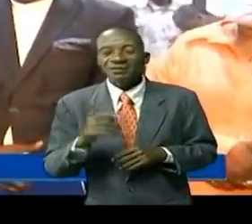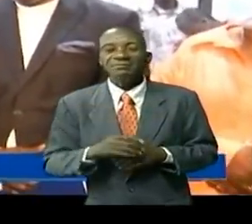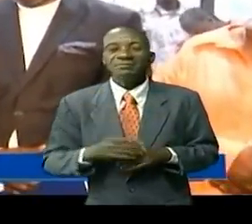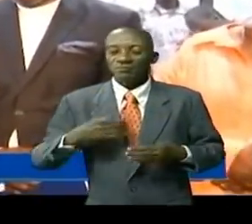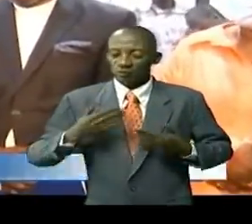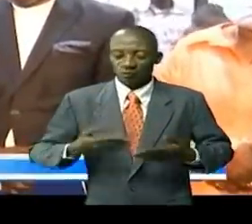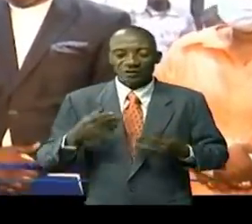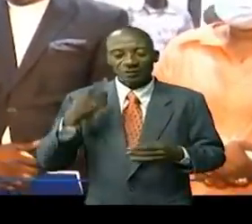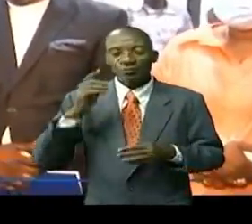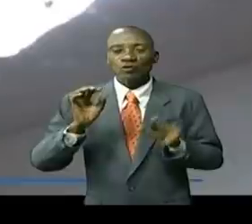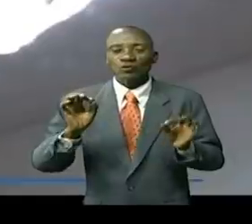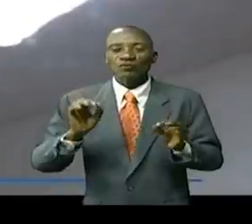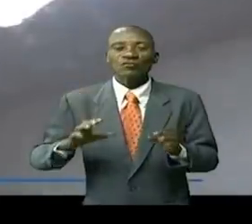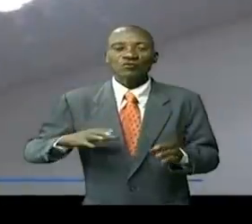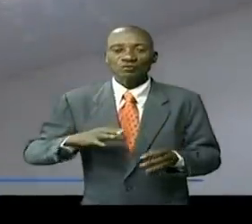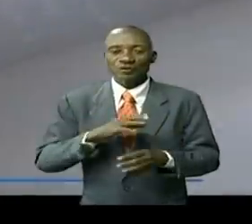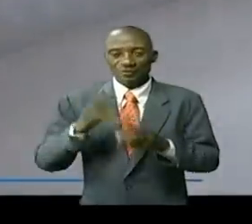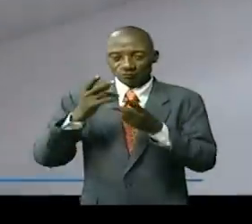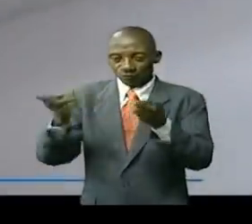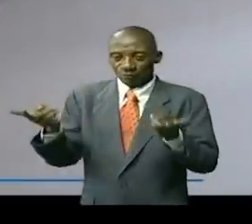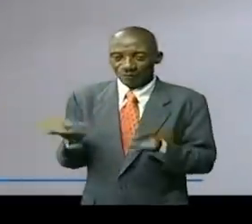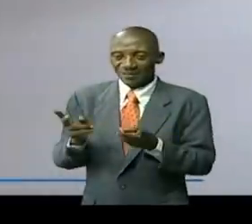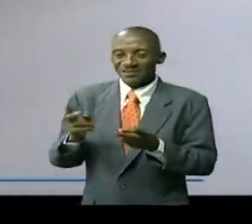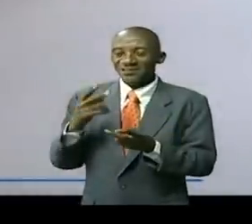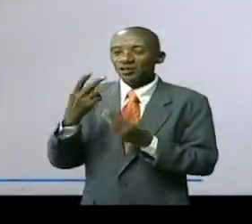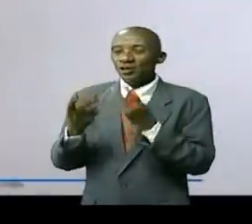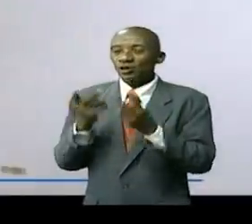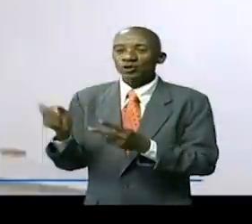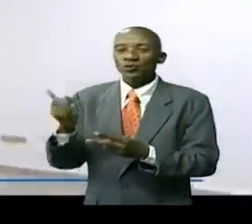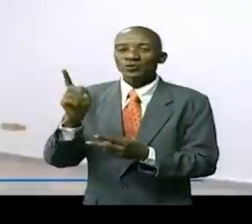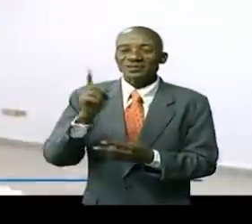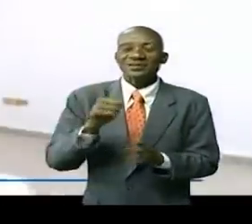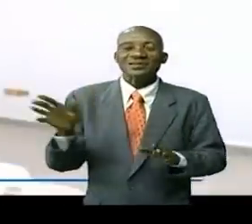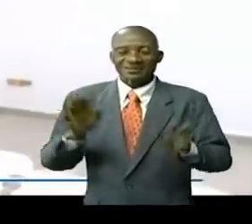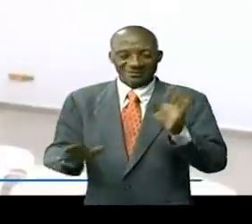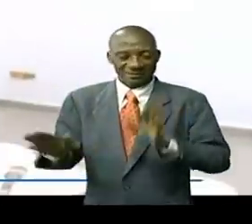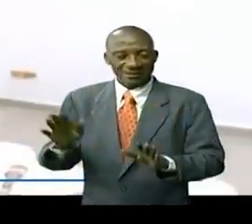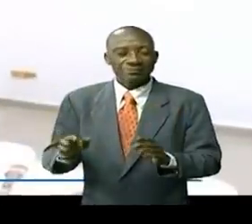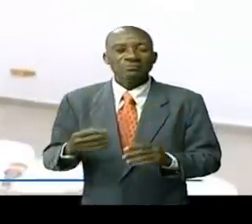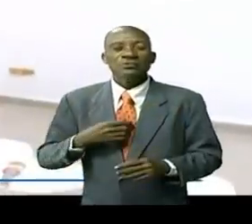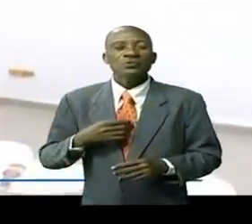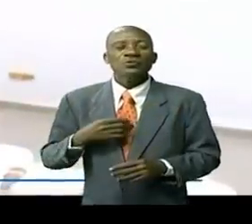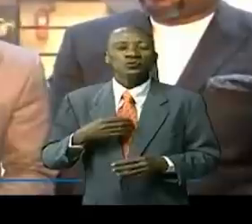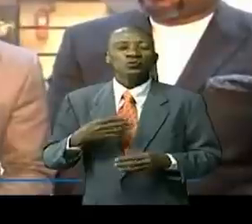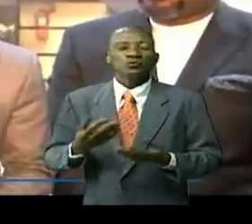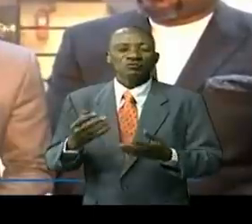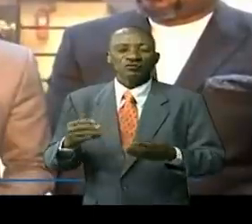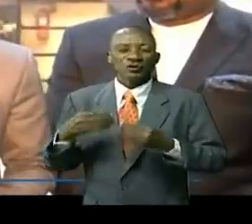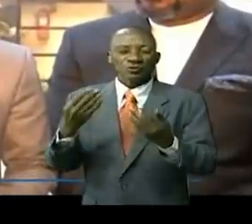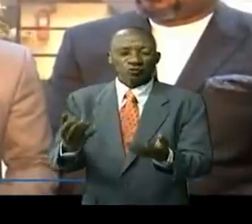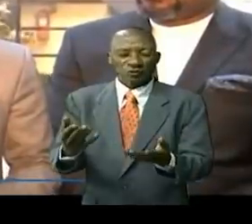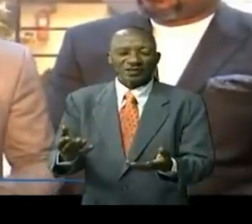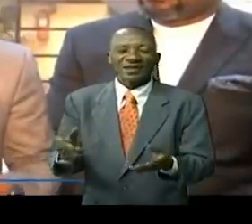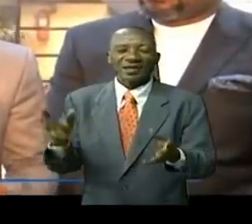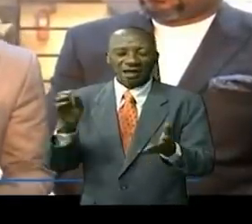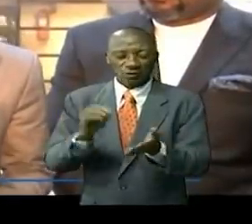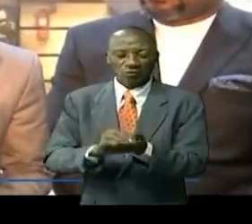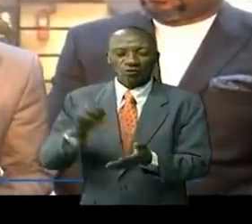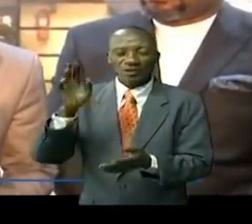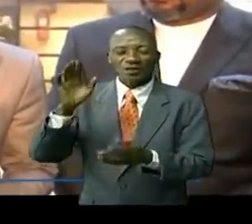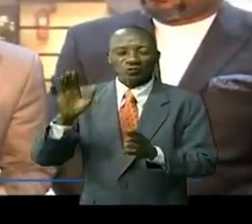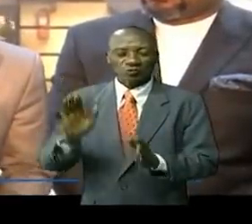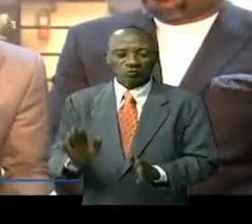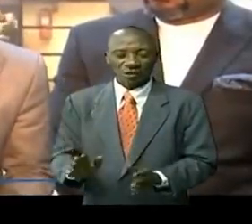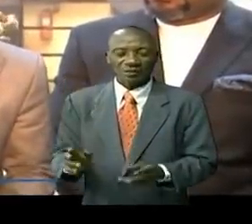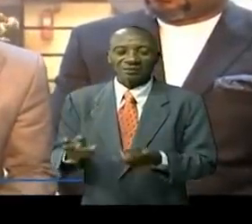site touristique de l'Anselé. Nous nous sommes donné un objectif de redonner aux Quinois un site de divertissement à un prix